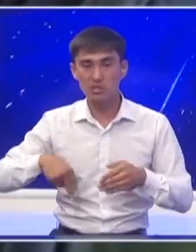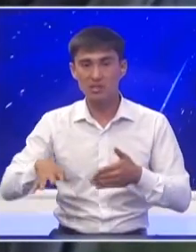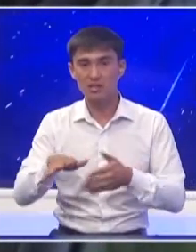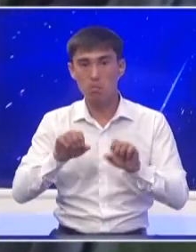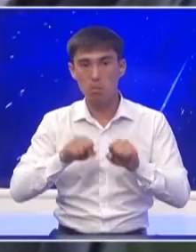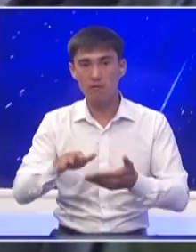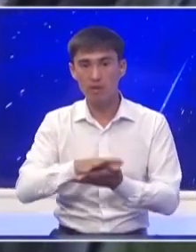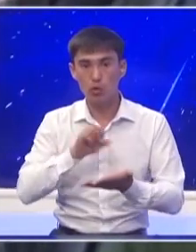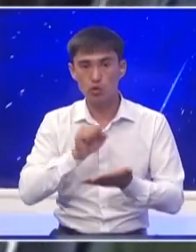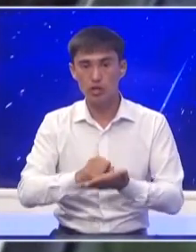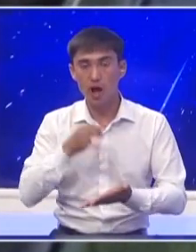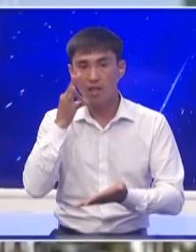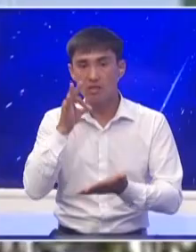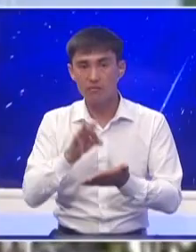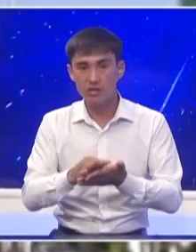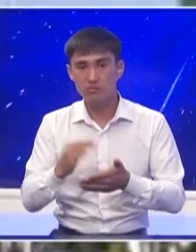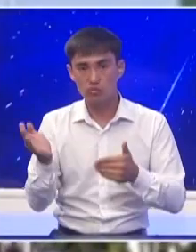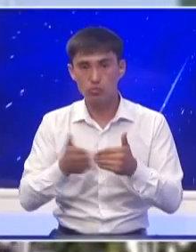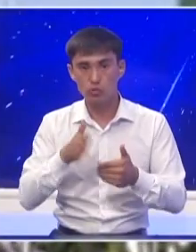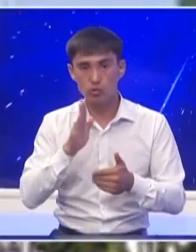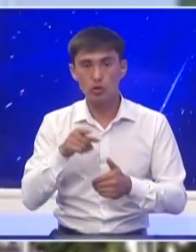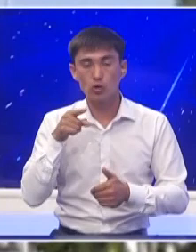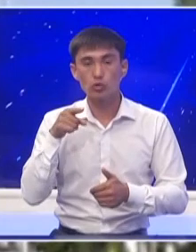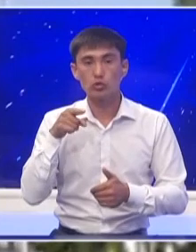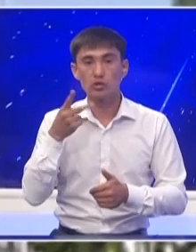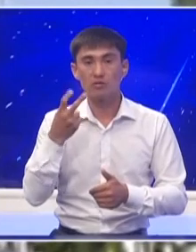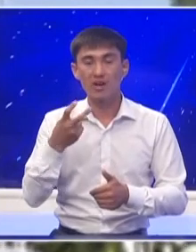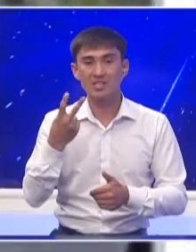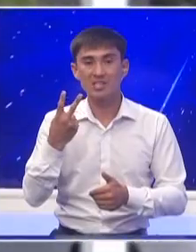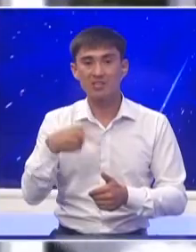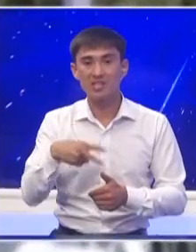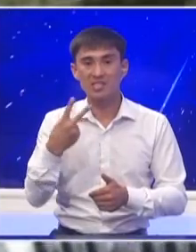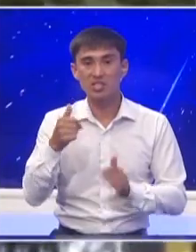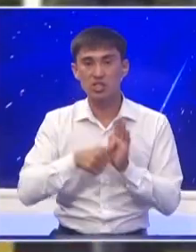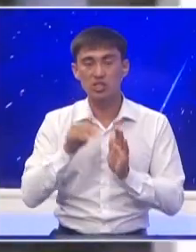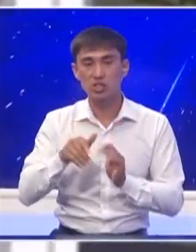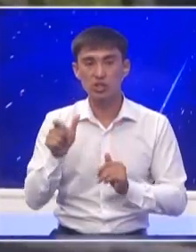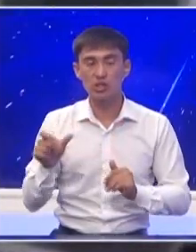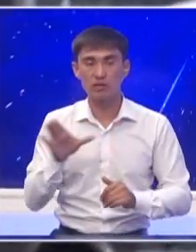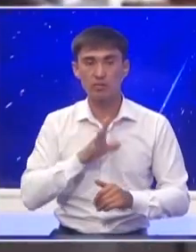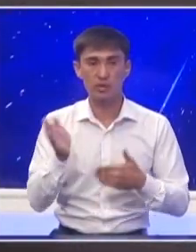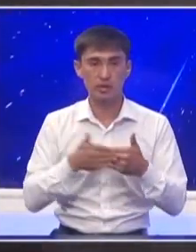административные правонарушения к ответственности привлечены около 26 тысяч человек.